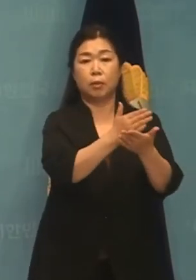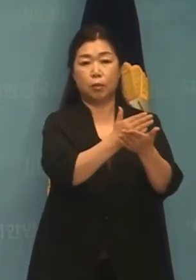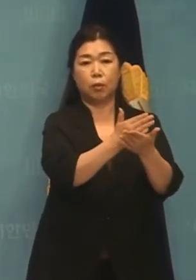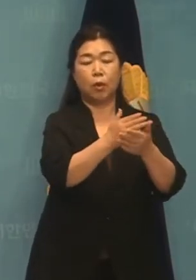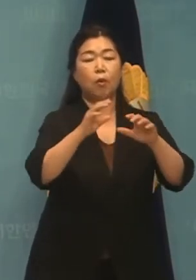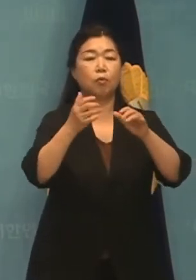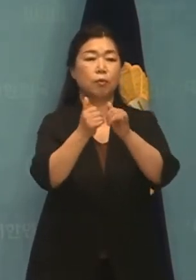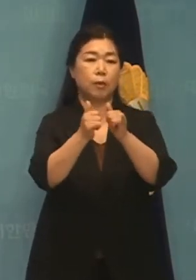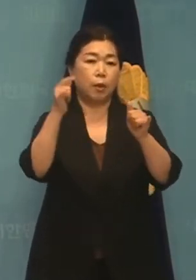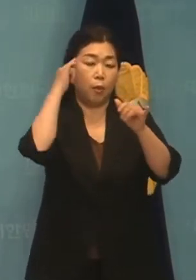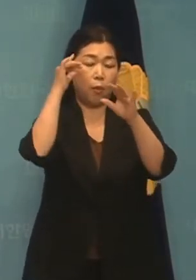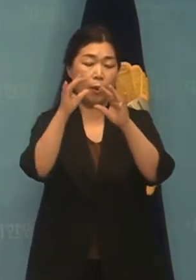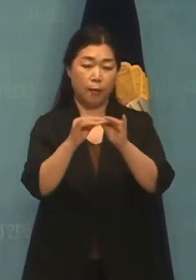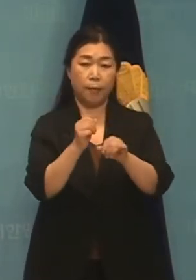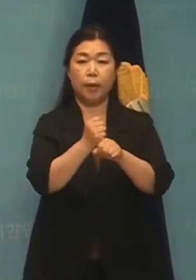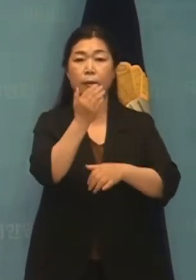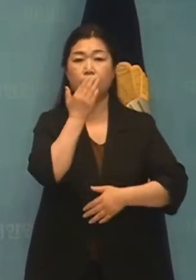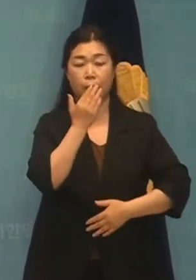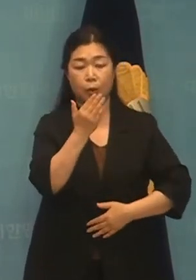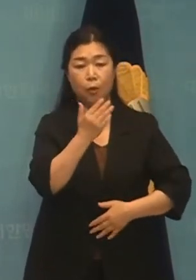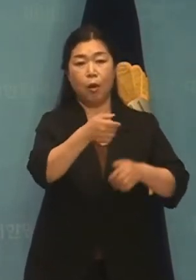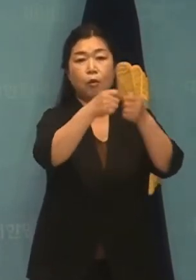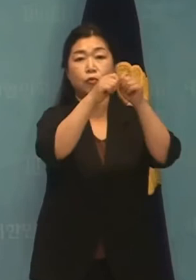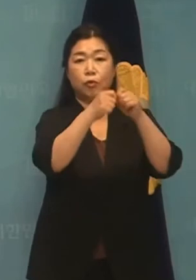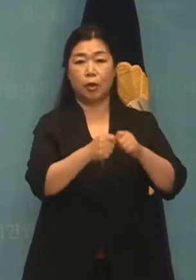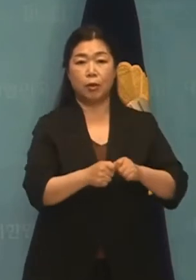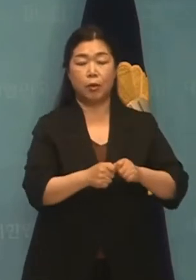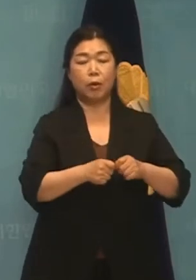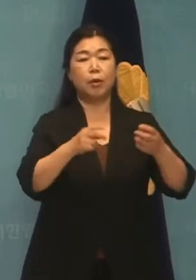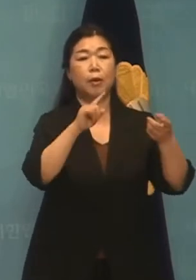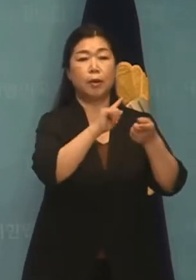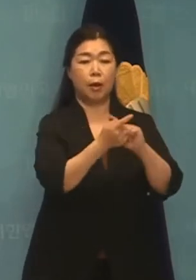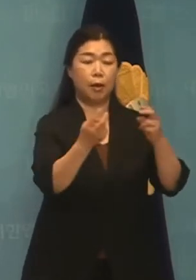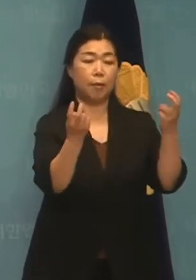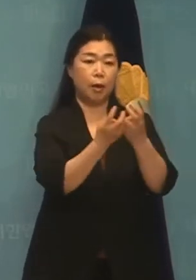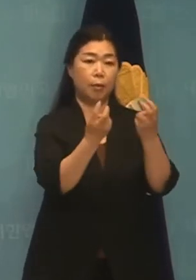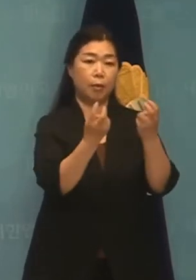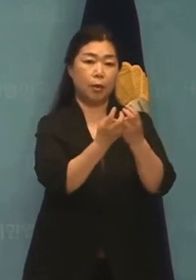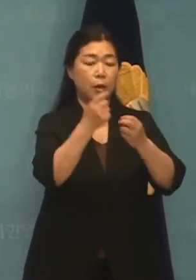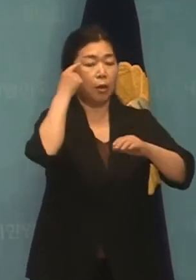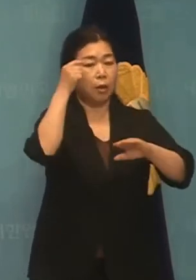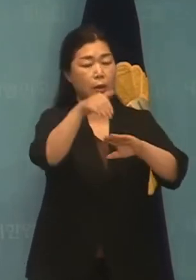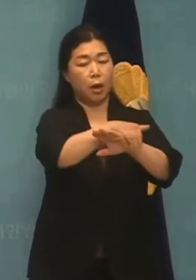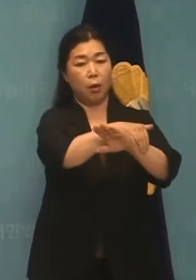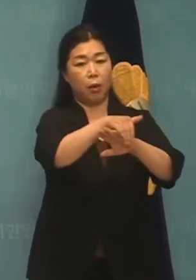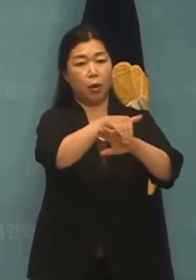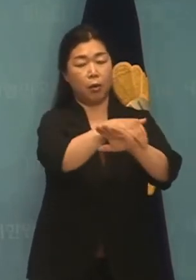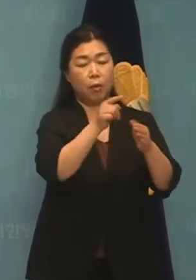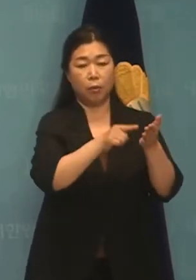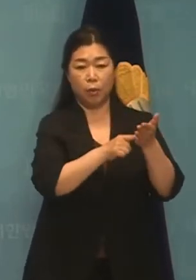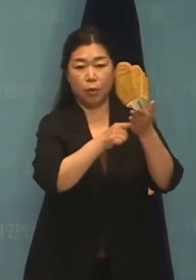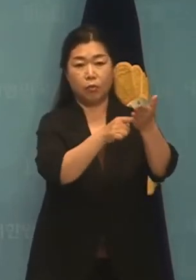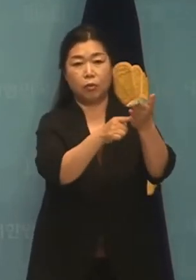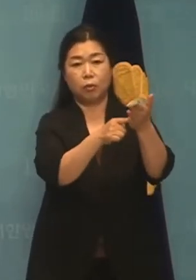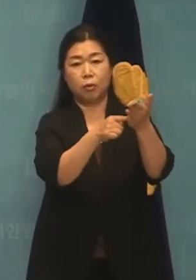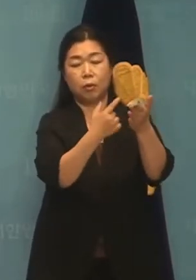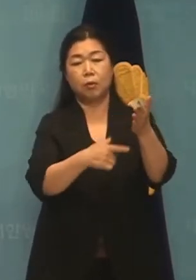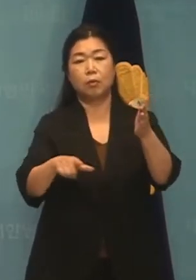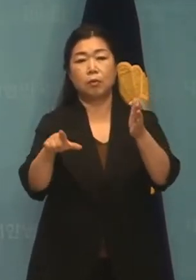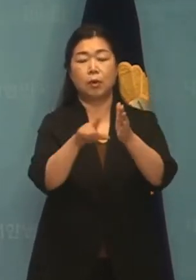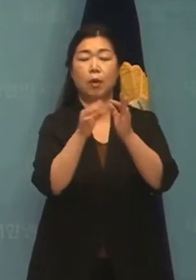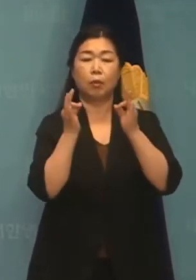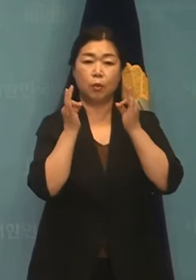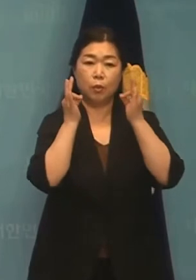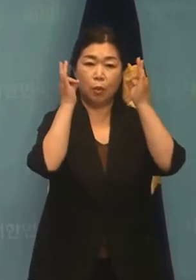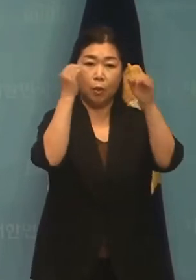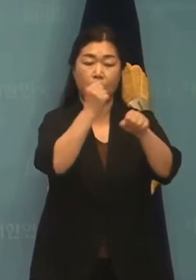국민들께서 공감하실 수 있는 구체적인 대안과 로드맵을 제시하기 위해 최선을